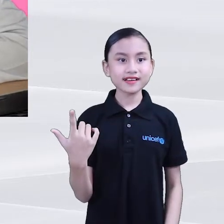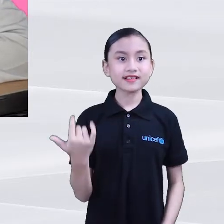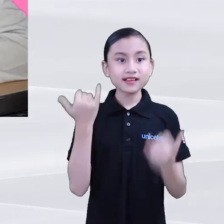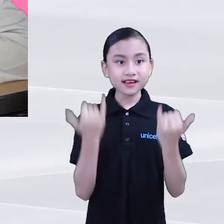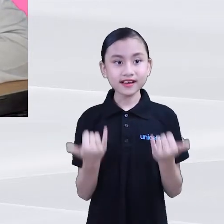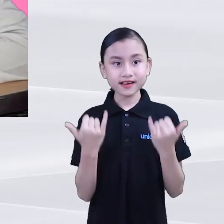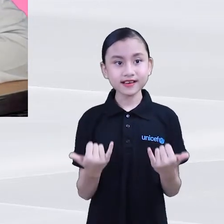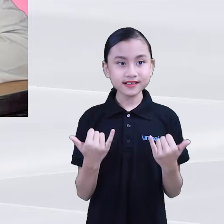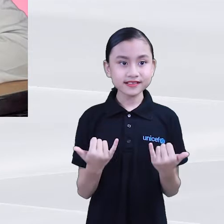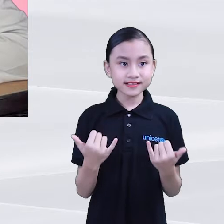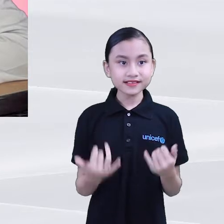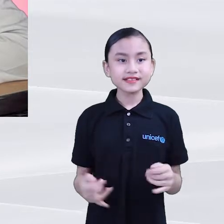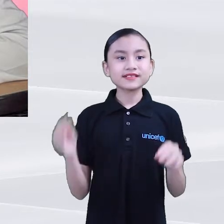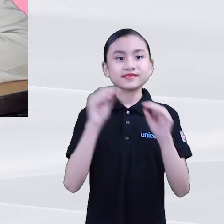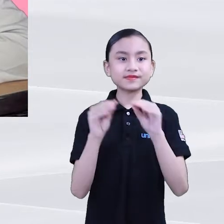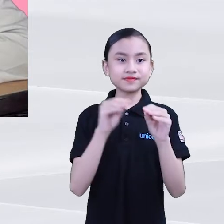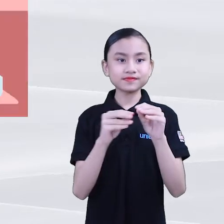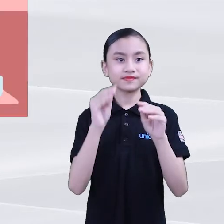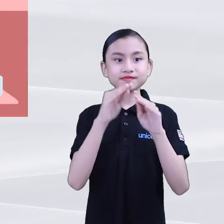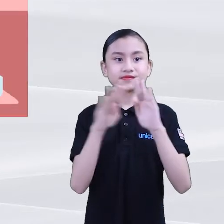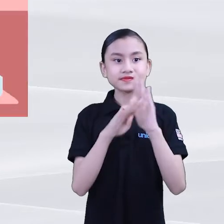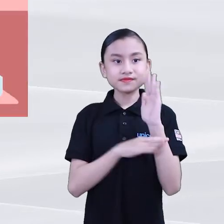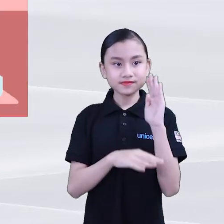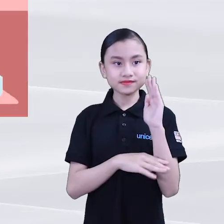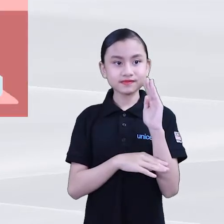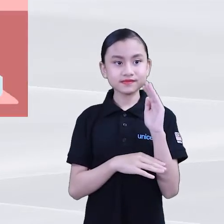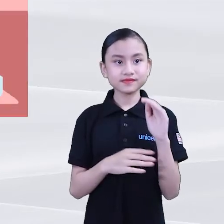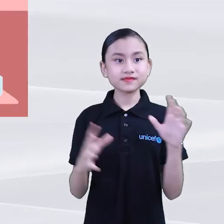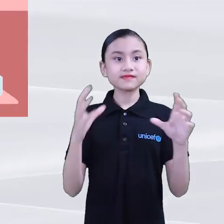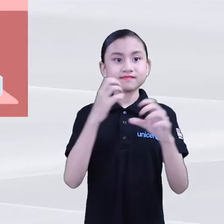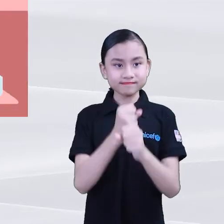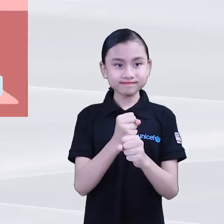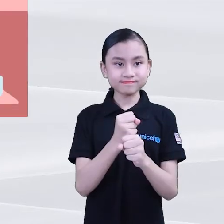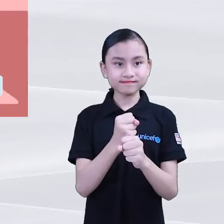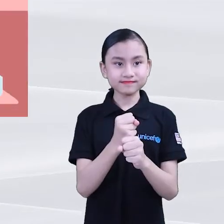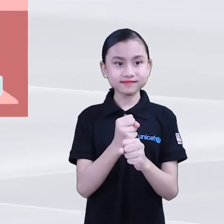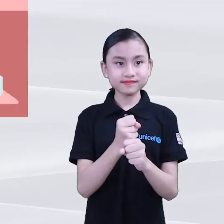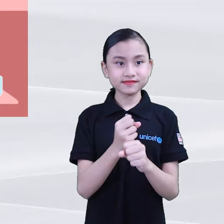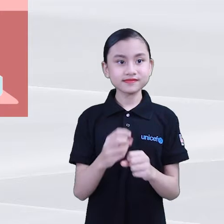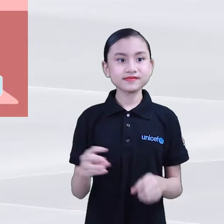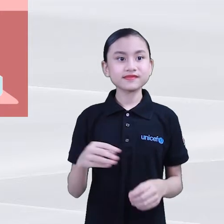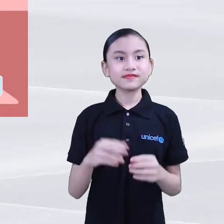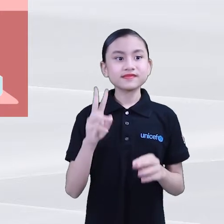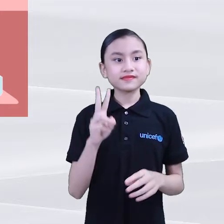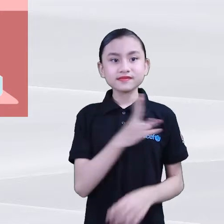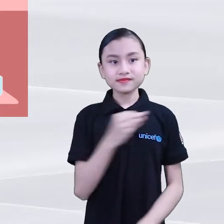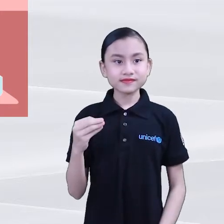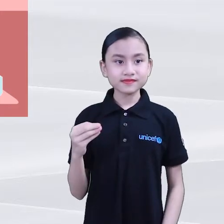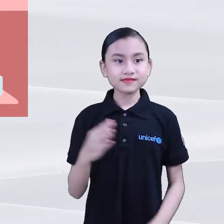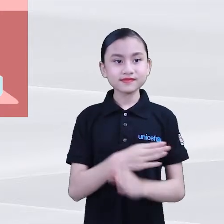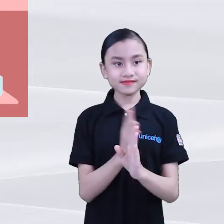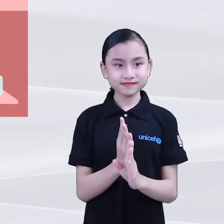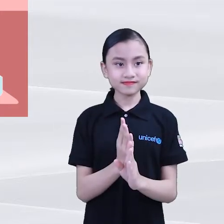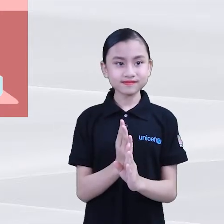kita boleh mula membina atur cara untuk gelung while. Dari blok logik, anda boleh gabungkan 2 blok AND untuk membentuk